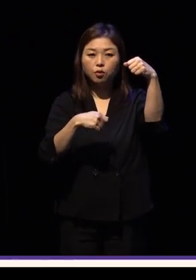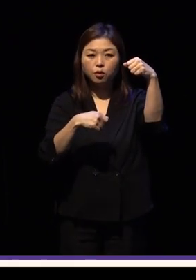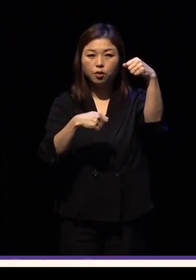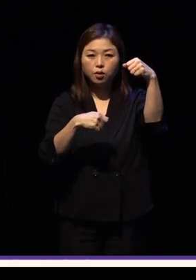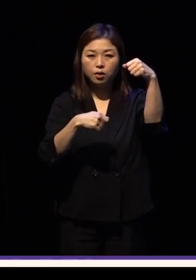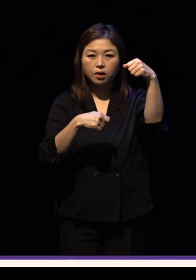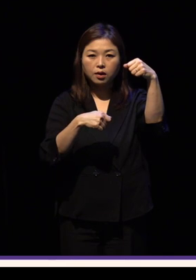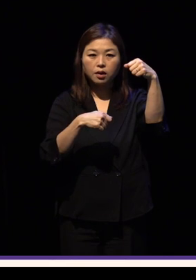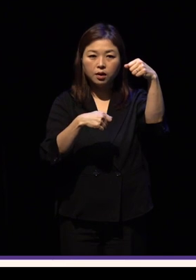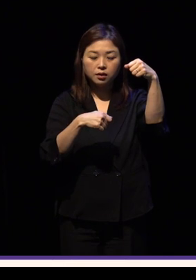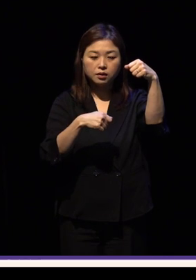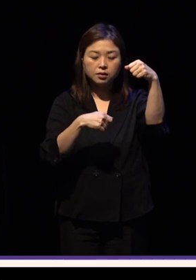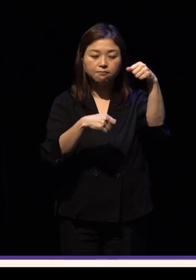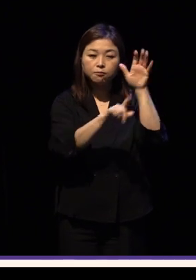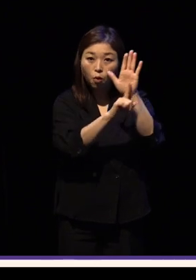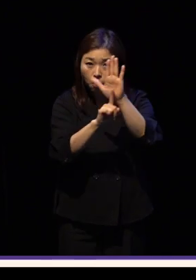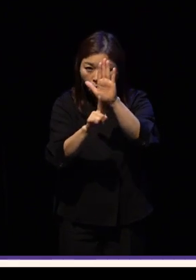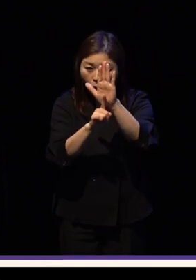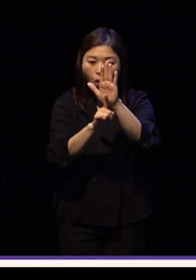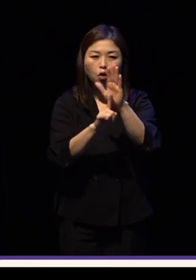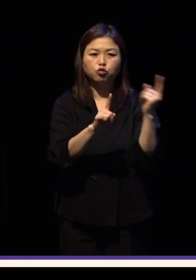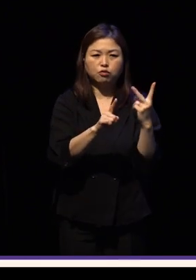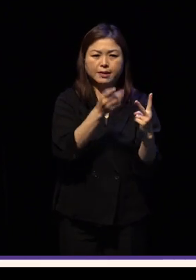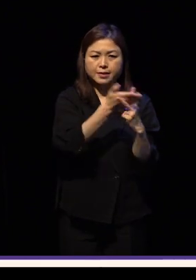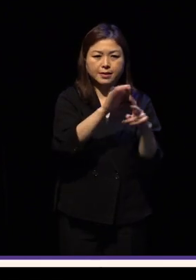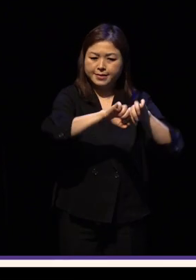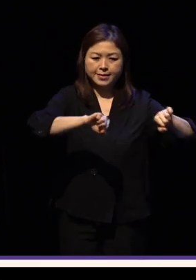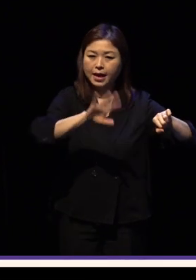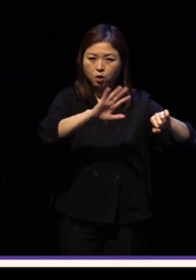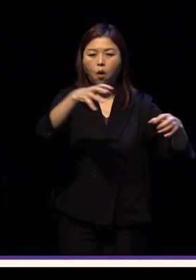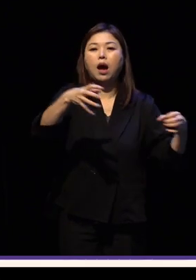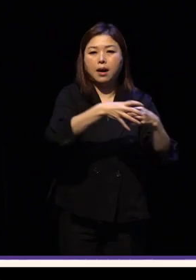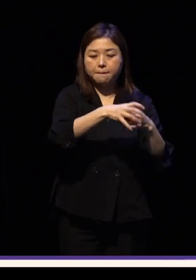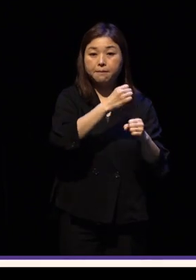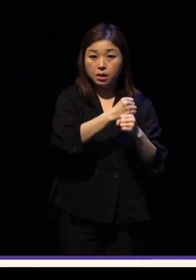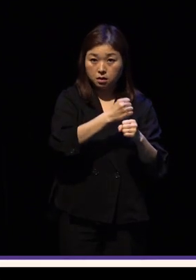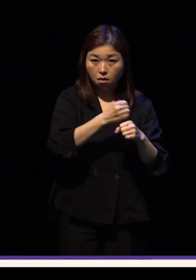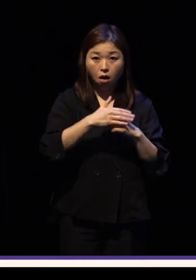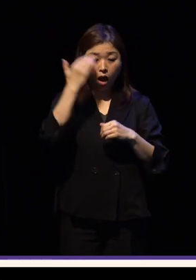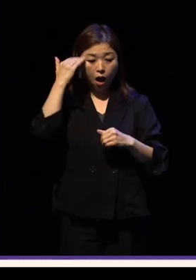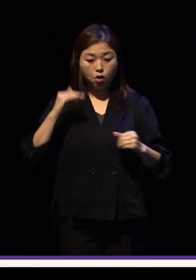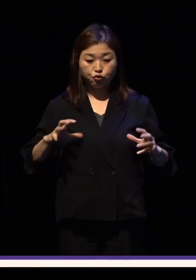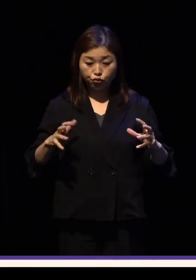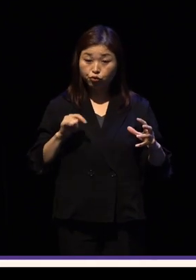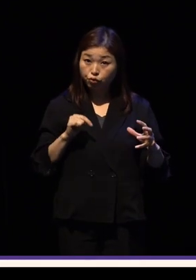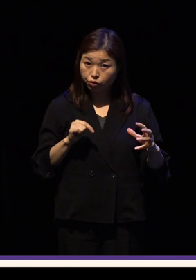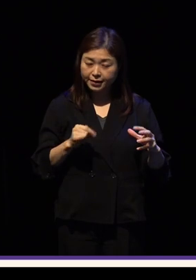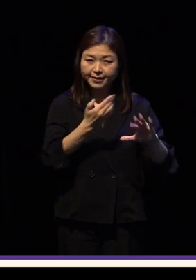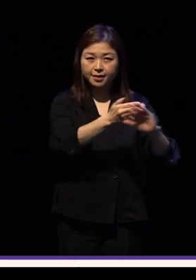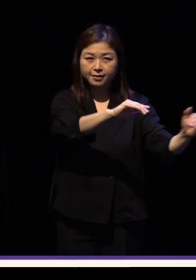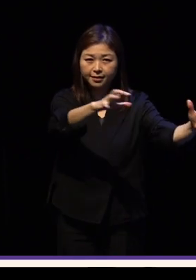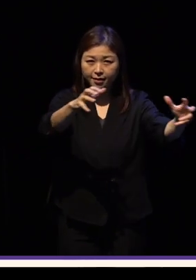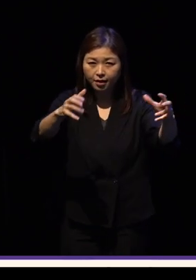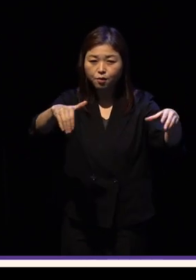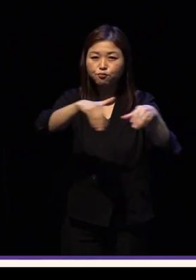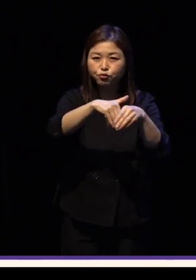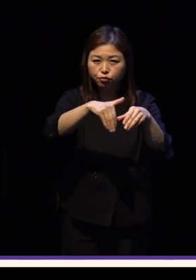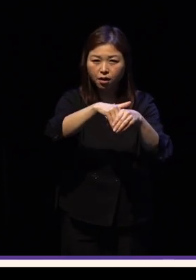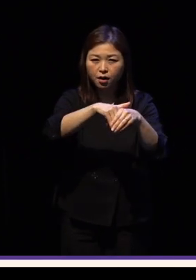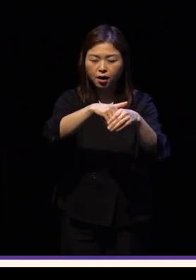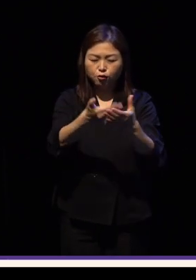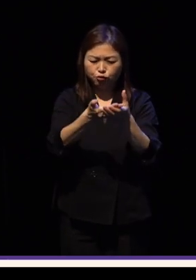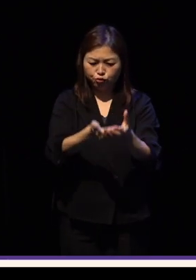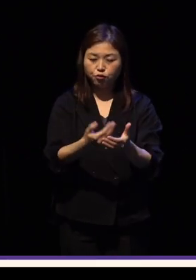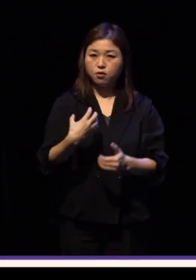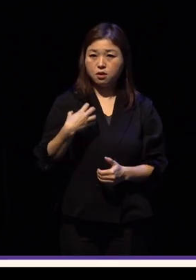같이 공모를 함으로 인해서 명실공히 우리 대한민국이 세계의 문화 중심이